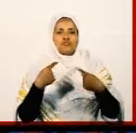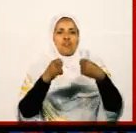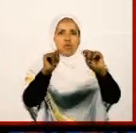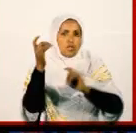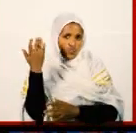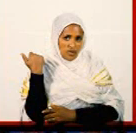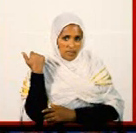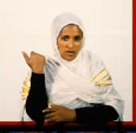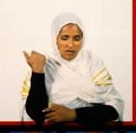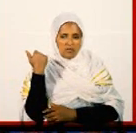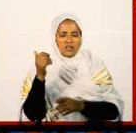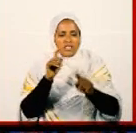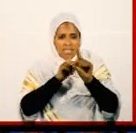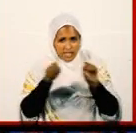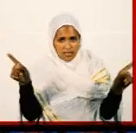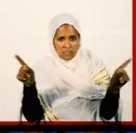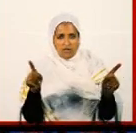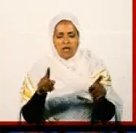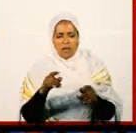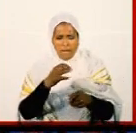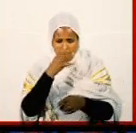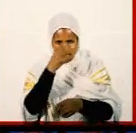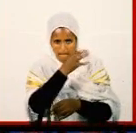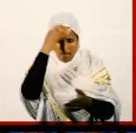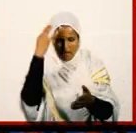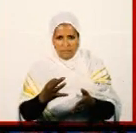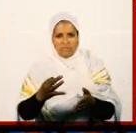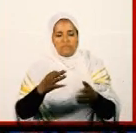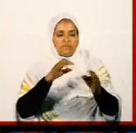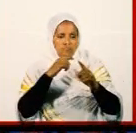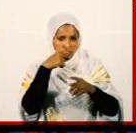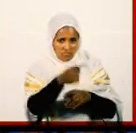ለመመለስ ሞክራችኋል፣ ግን እንደው አስረግጠን ለማለፍ